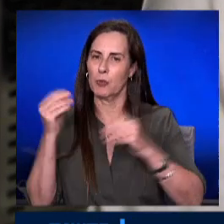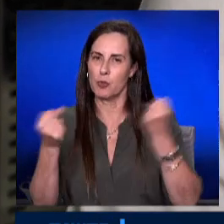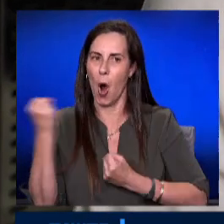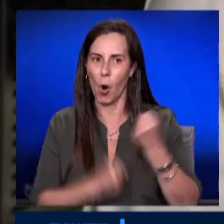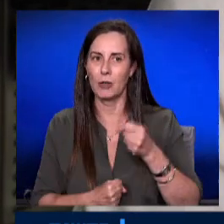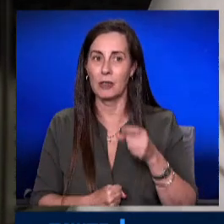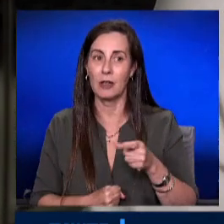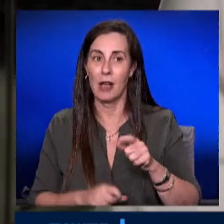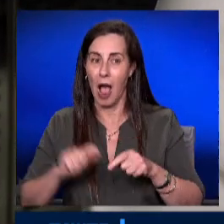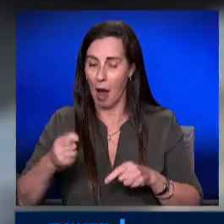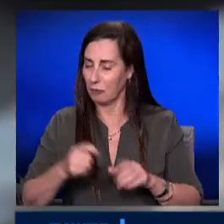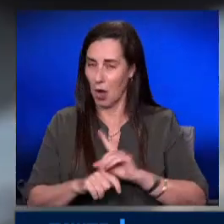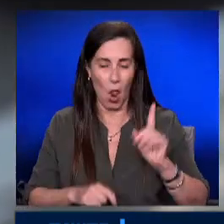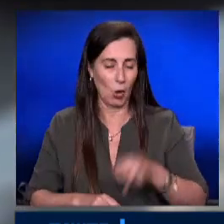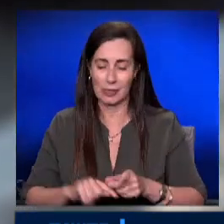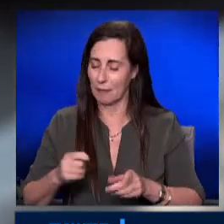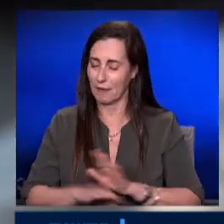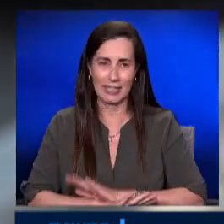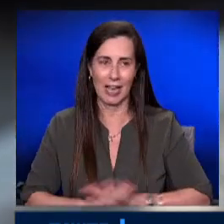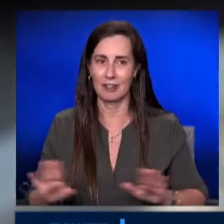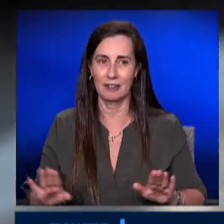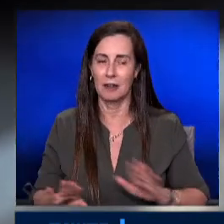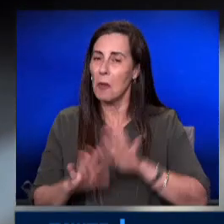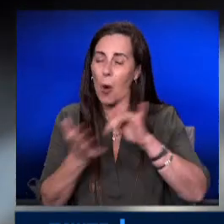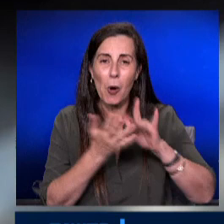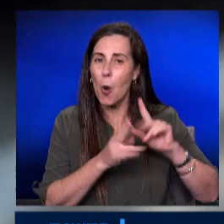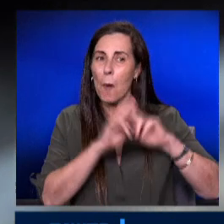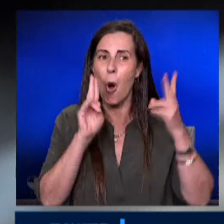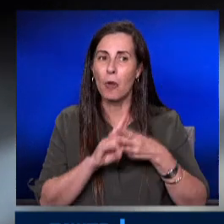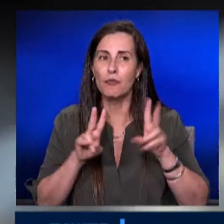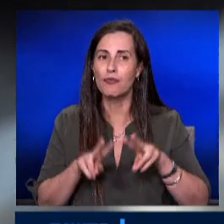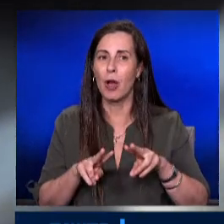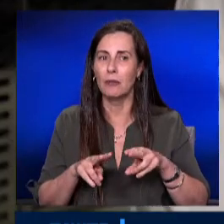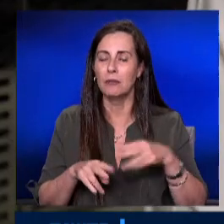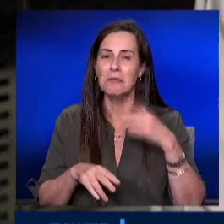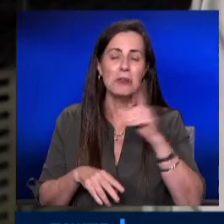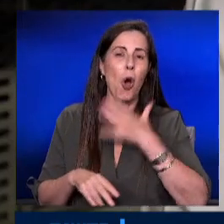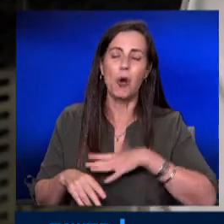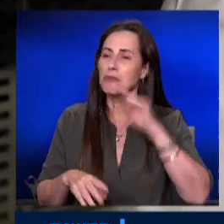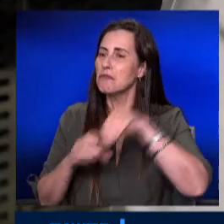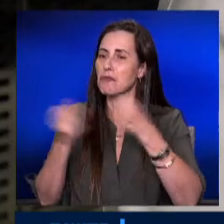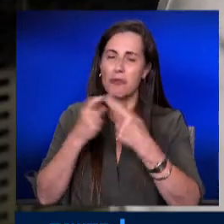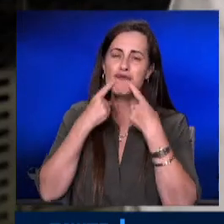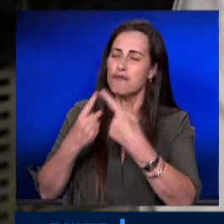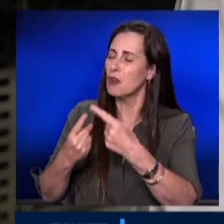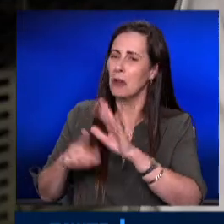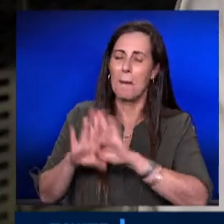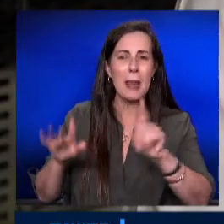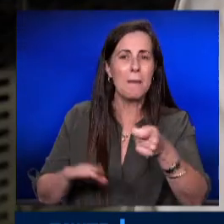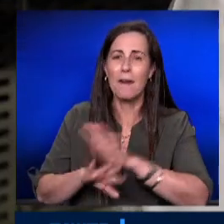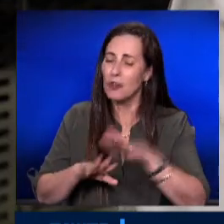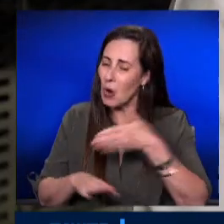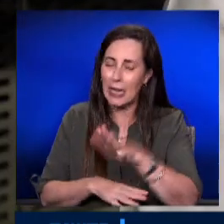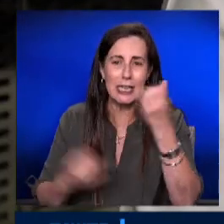זה אומר שהמפתח כבר אין בו צורך. בכל מקום בעולם אתה תוכל לתת הרשאה לאחד מבני המשפחה לנסוע ברכב ללא המפתח. הוא יוכל